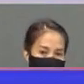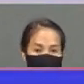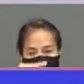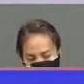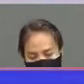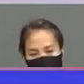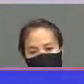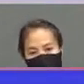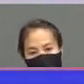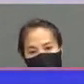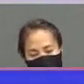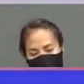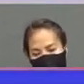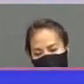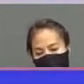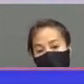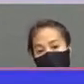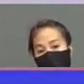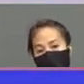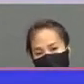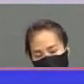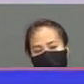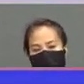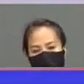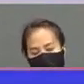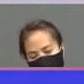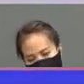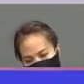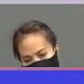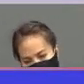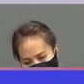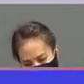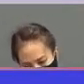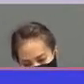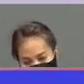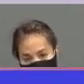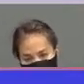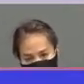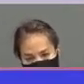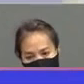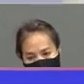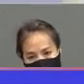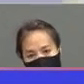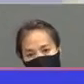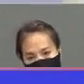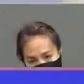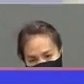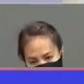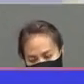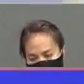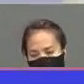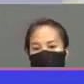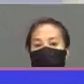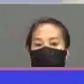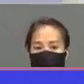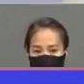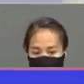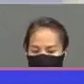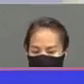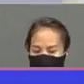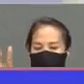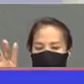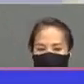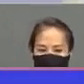สักประมาณ 2ปีนอกจากนี้ค่ะโครงการความร่วมมือกับองค์กรต่างประเทศก็คือการพัฒนาวัคซีนครบ 29